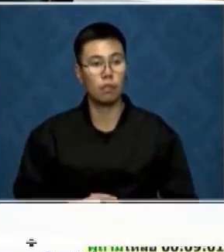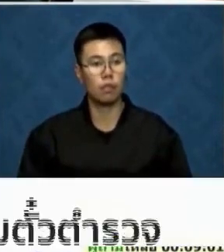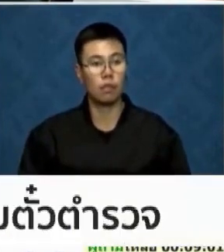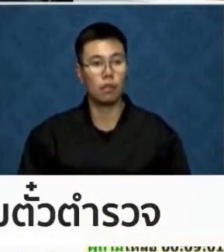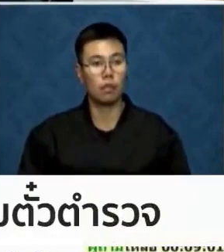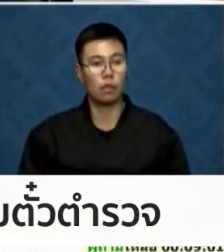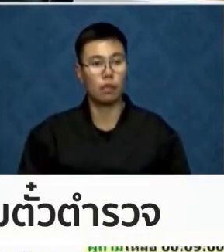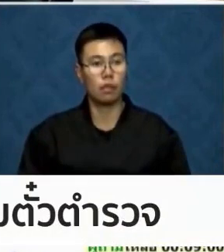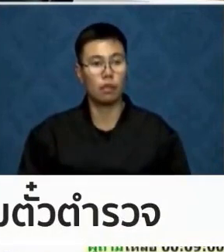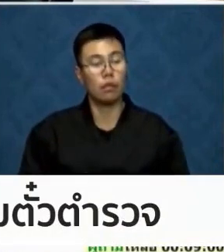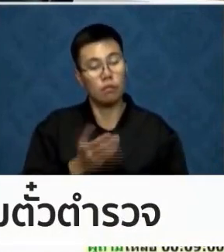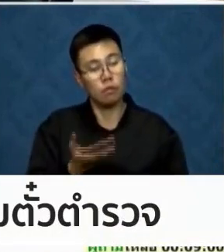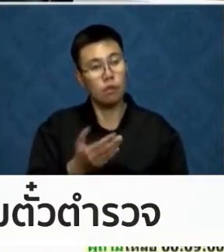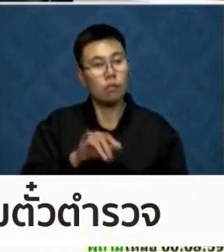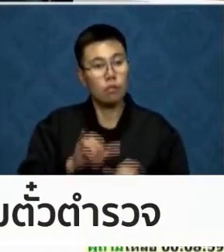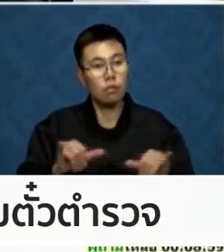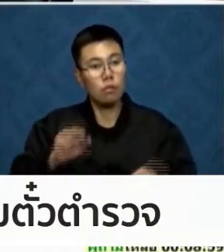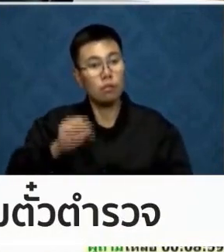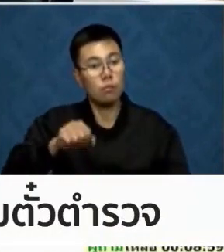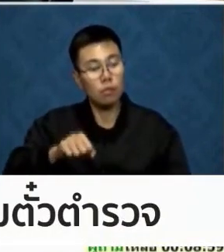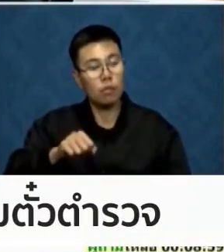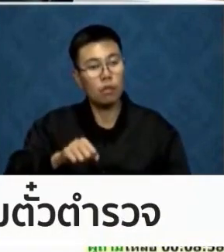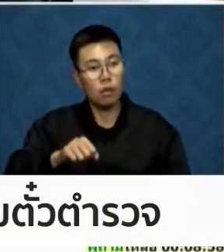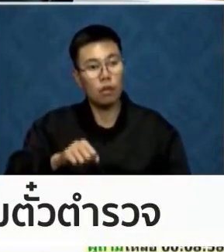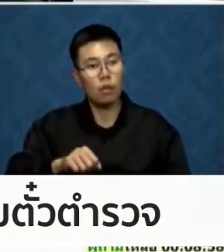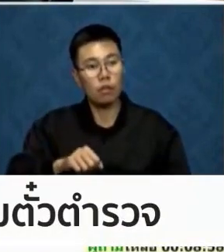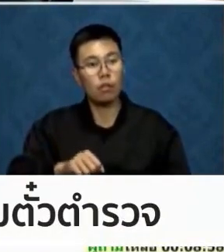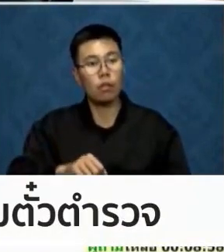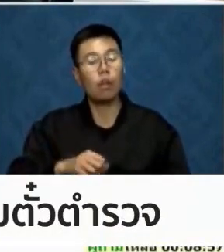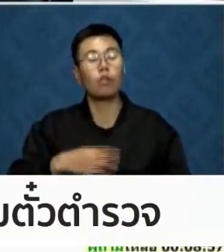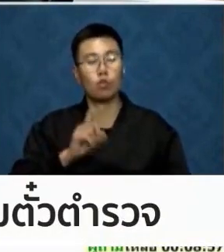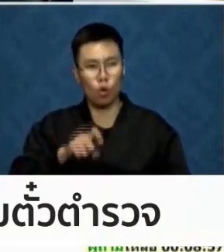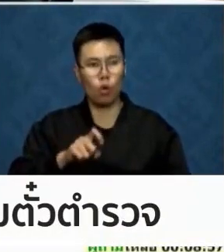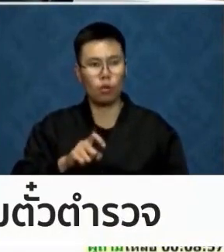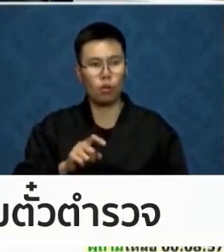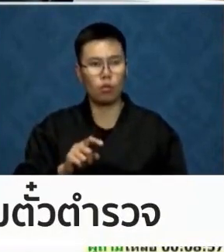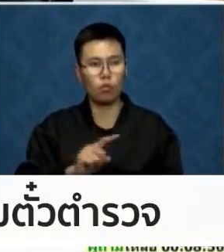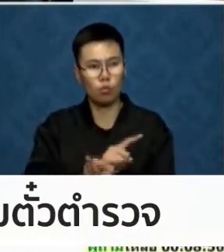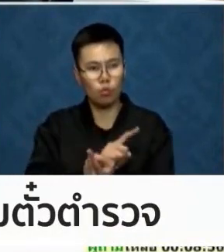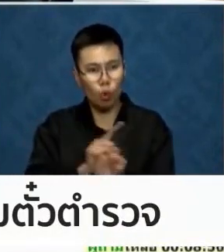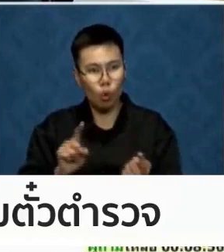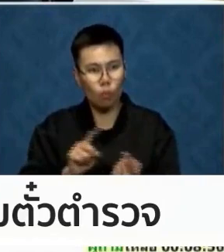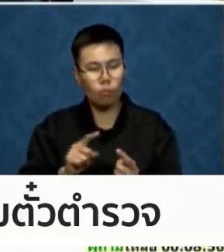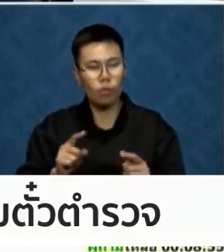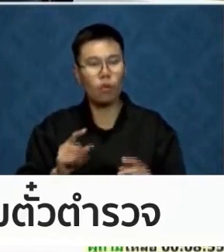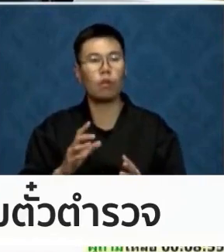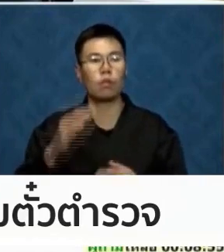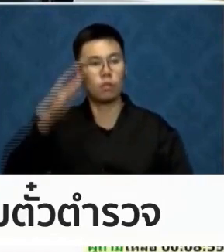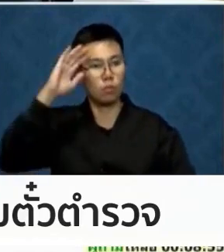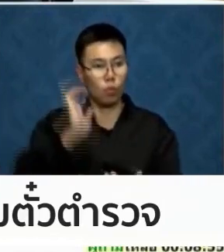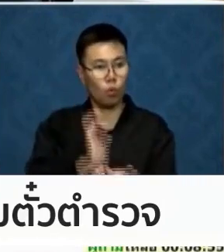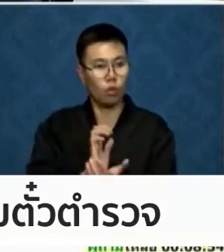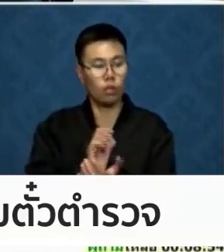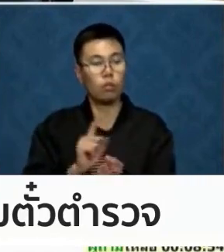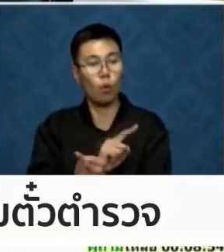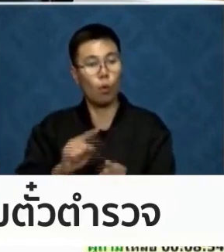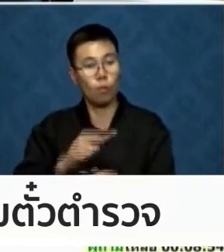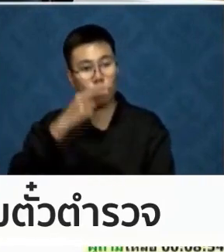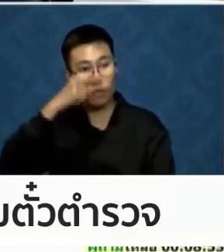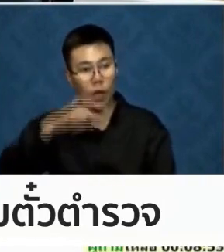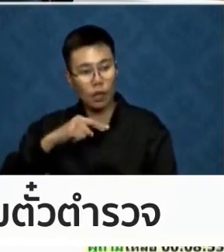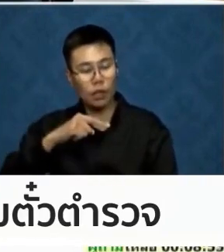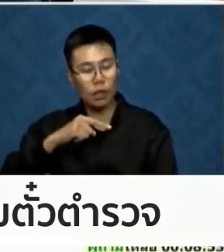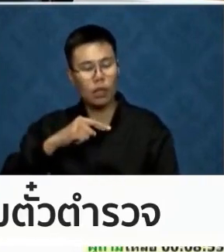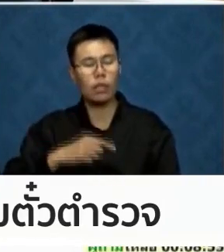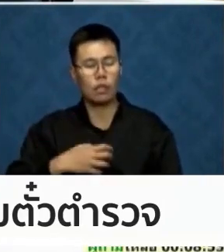ะไม่ทำอะไรเลยใช่ไหมเพื่อที่จะทำให้สังคมไม่ว่าจะเป็นสังคมตำรวจและสังคมไทยได้เกิดความสบ